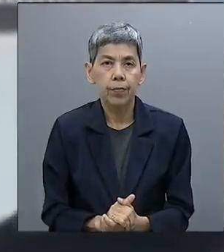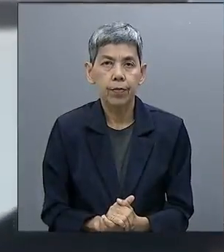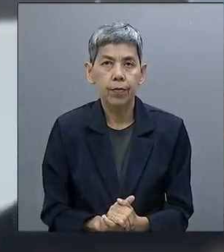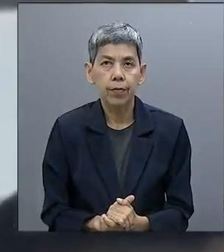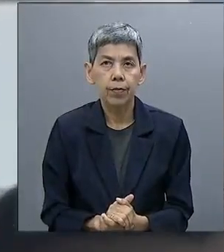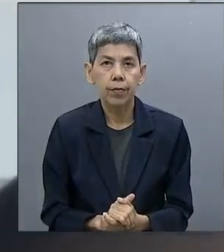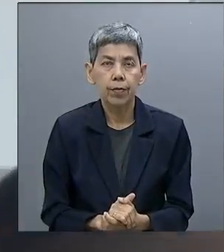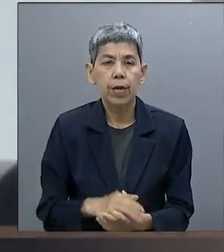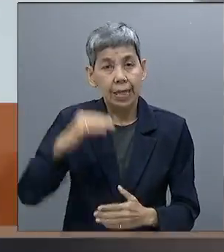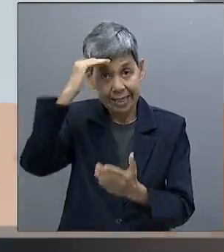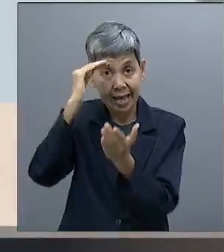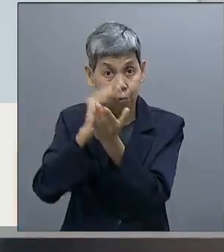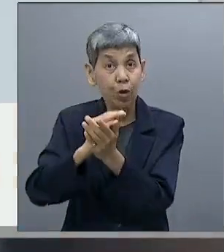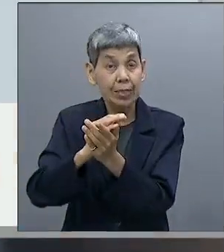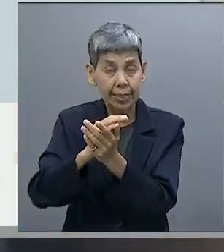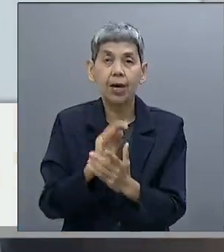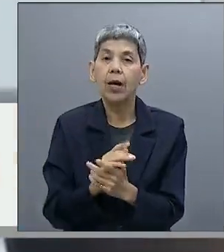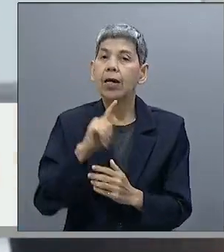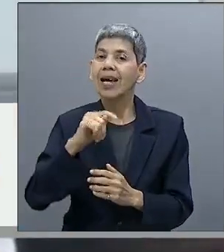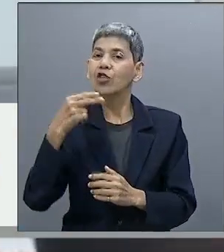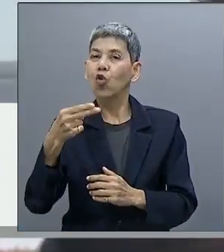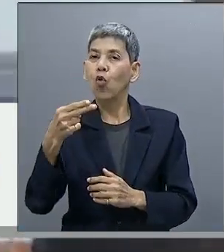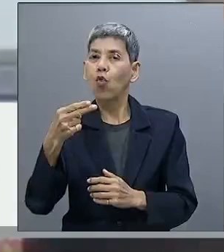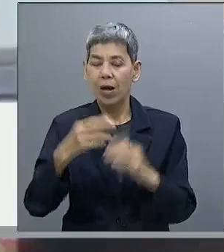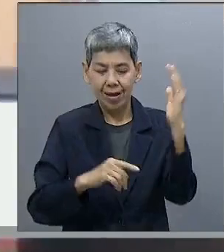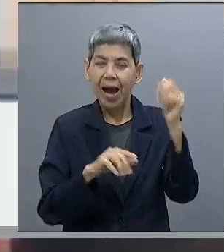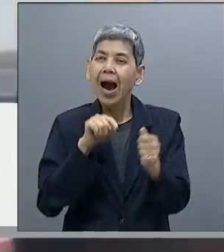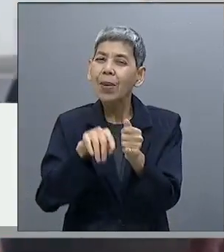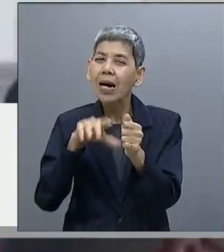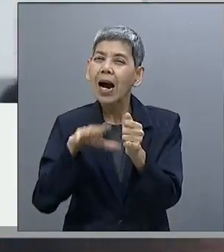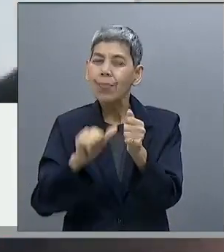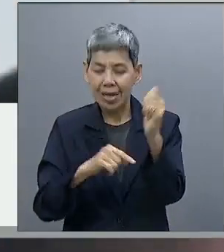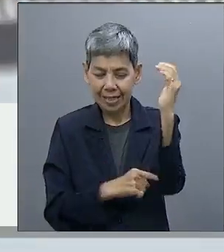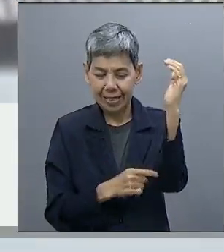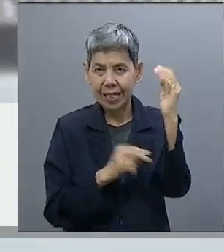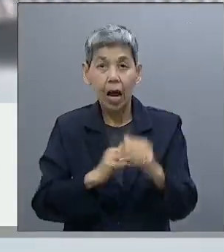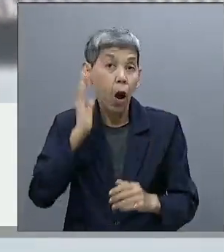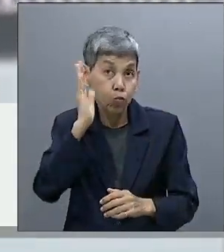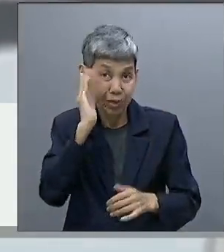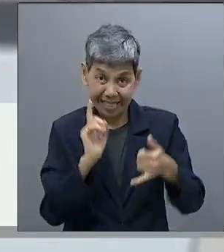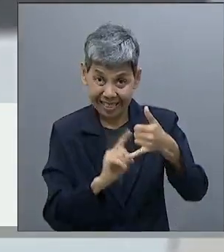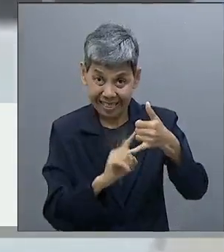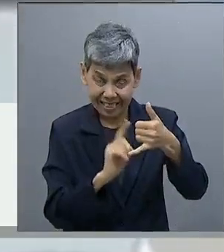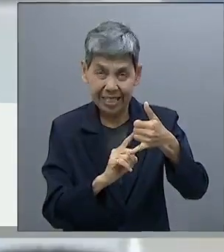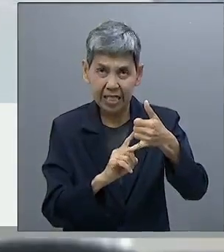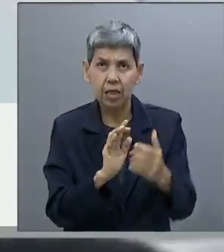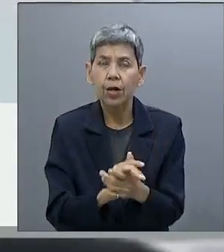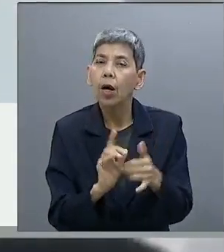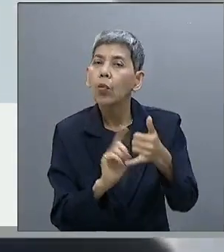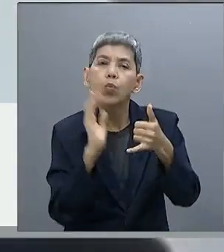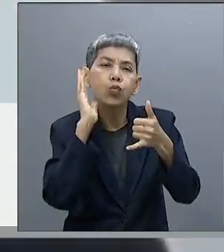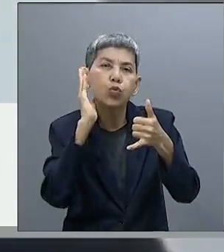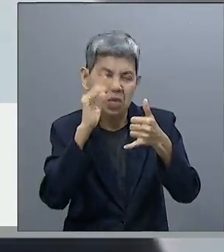สถานีตำรวจภูธรตันหยงอำเภอเมืองนราธิวาสนำตัวนายมะยากริยาหล่อตันหยง